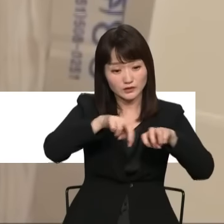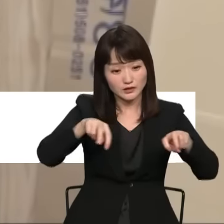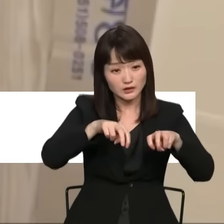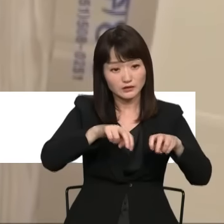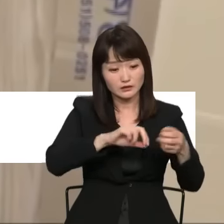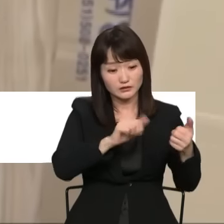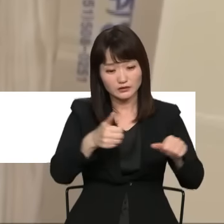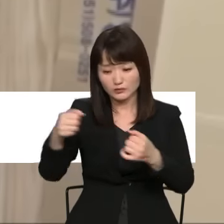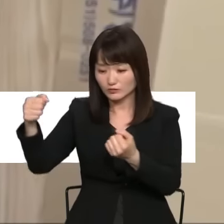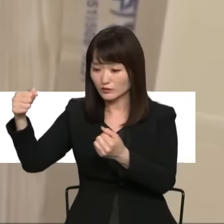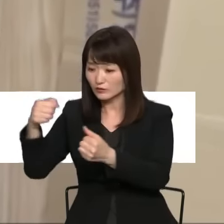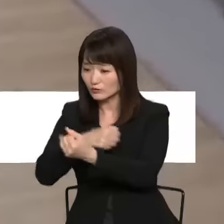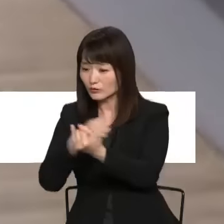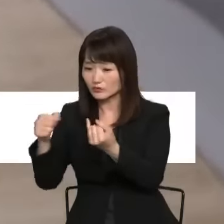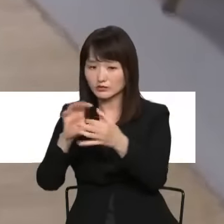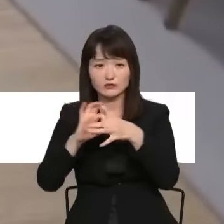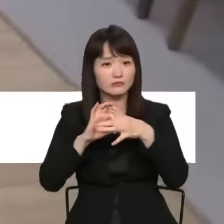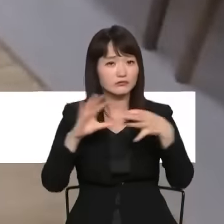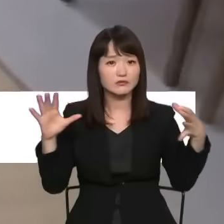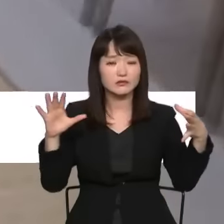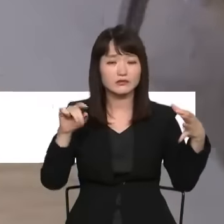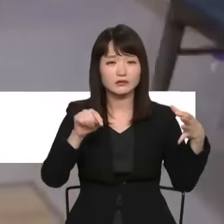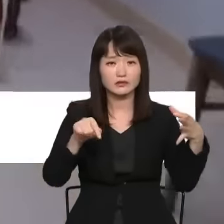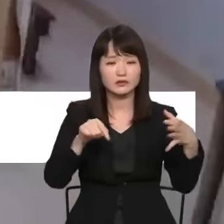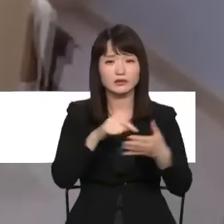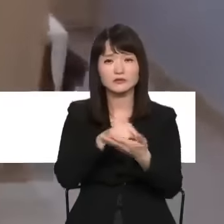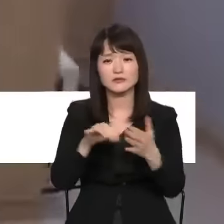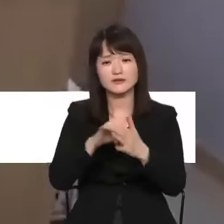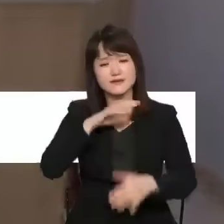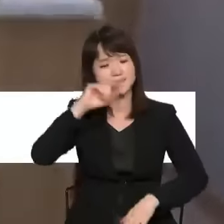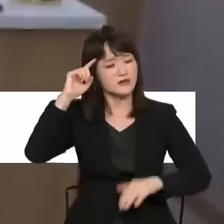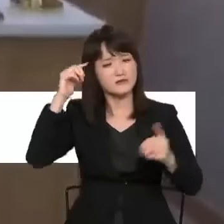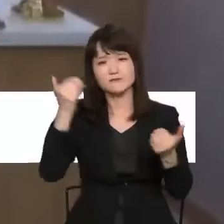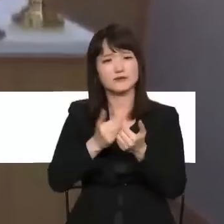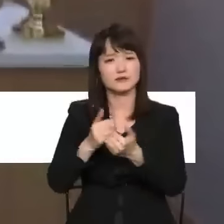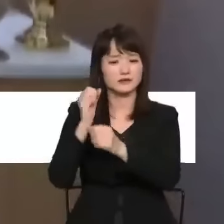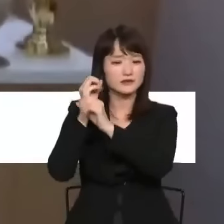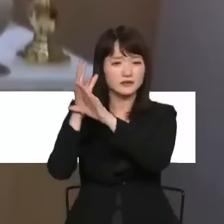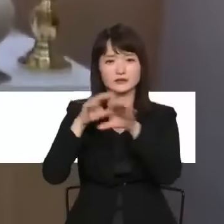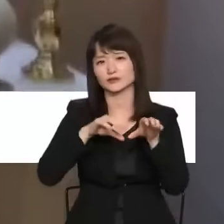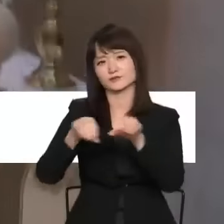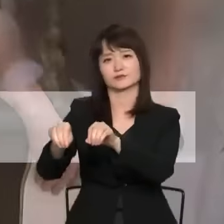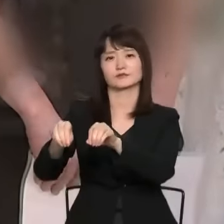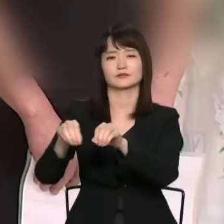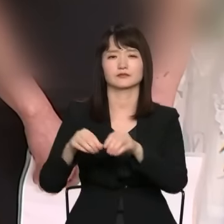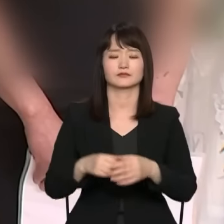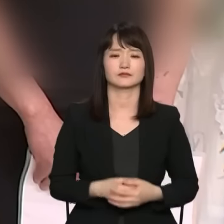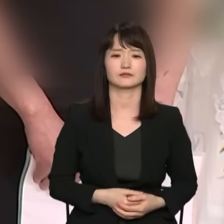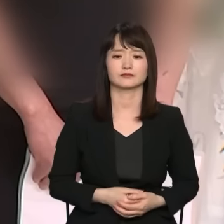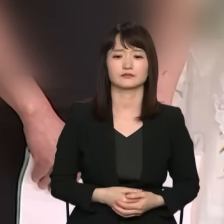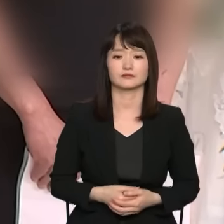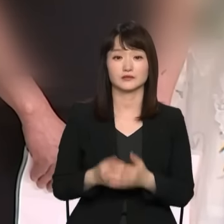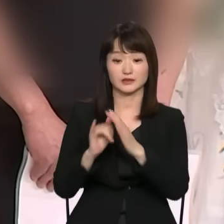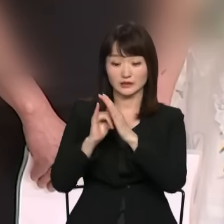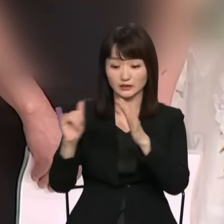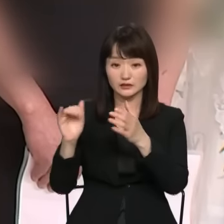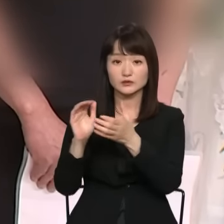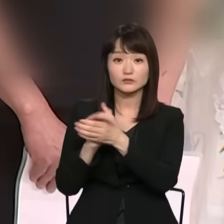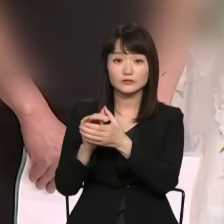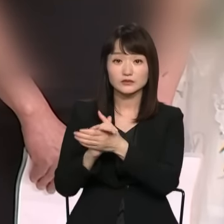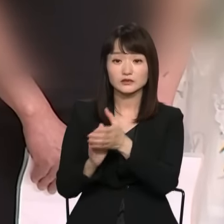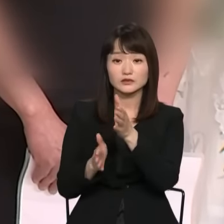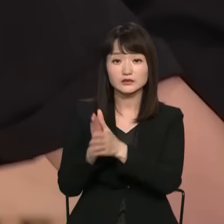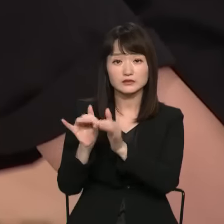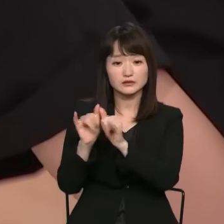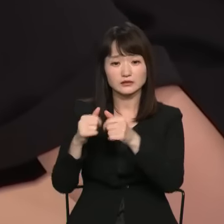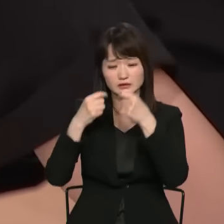사망과 폭행과의 연관성이 없다는 소견에 유족이 반발해 장례를 중단했기 때문입니다. 가족과 친구,